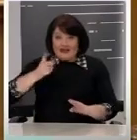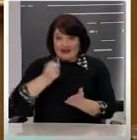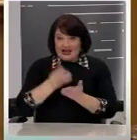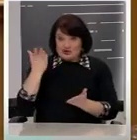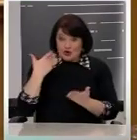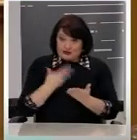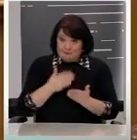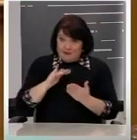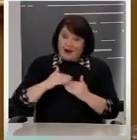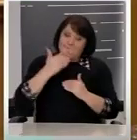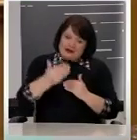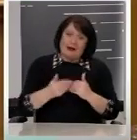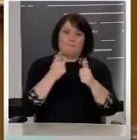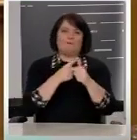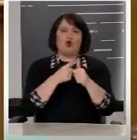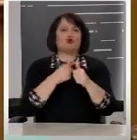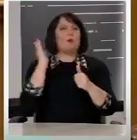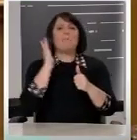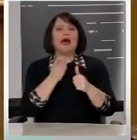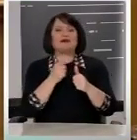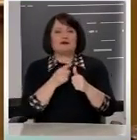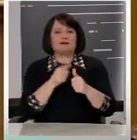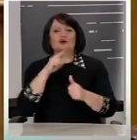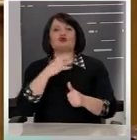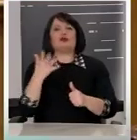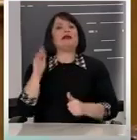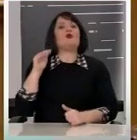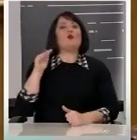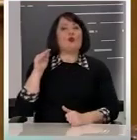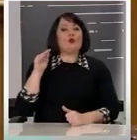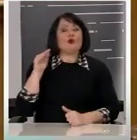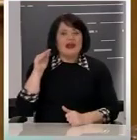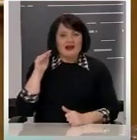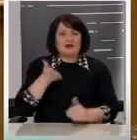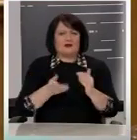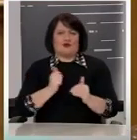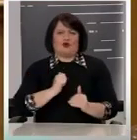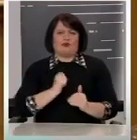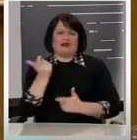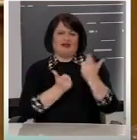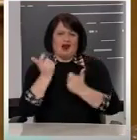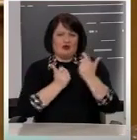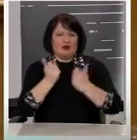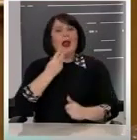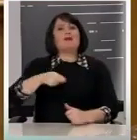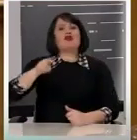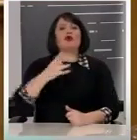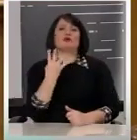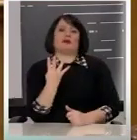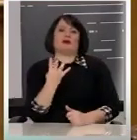αξιολόγησης. Η πρώτη πληγή είναι ότι 25 Ιουλίου βγήκαμε στις αγορές με επιτόκιο